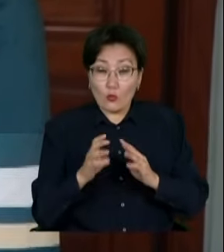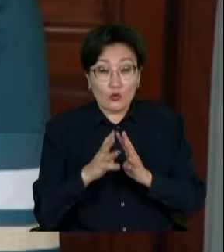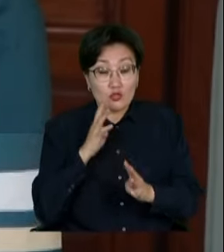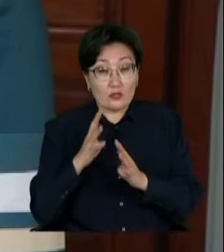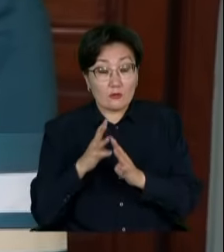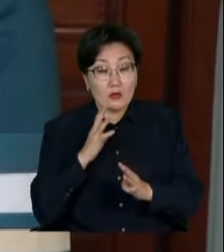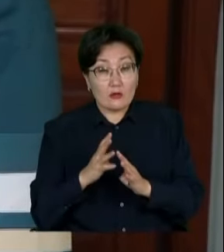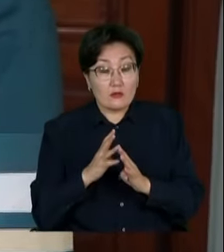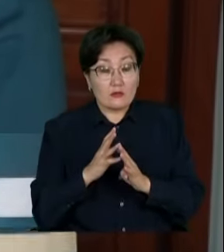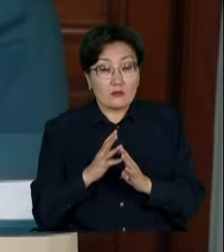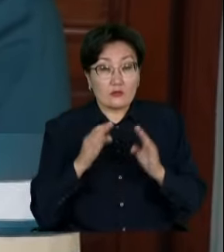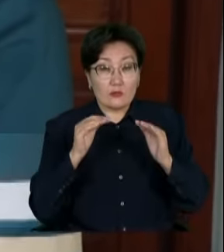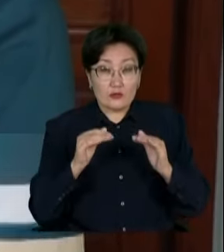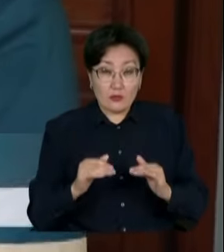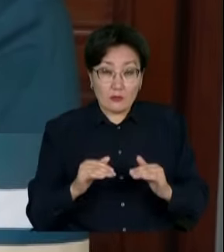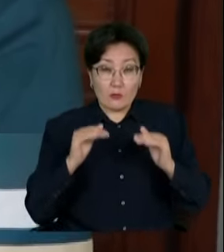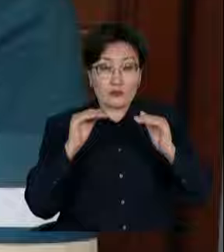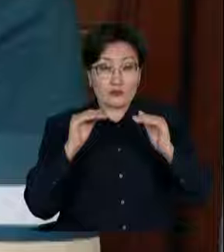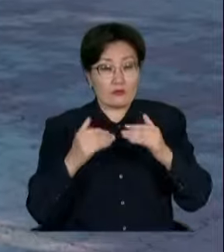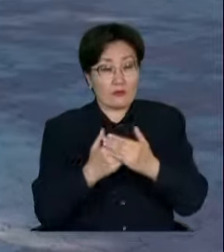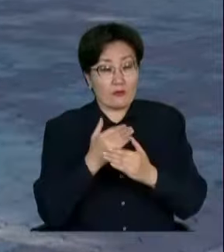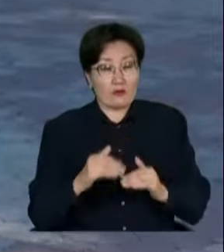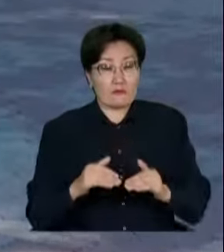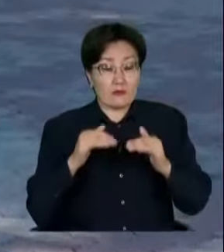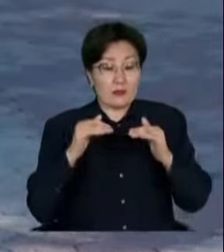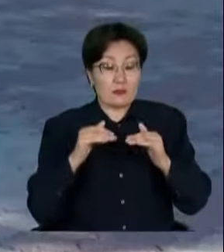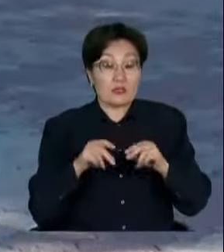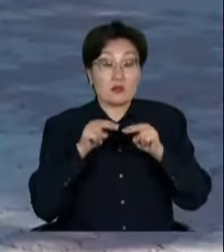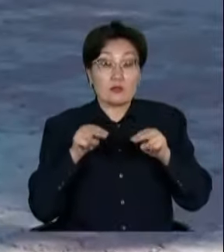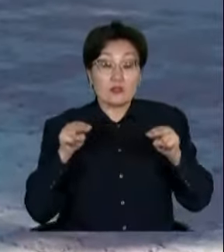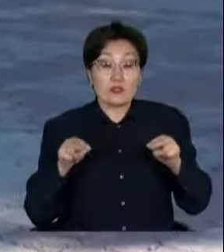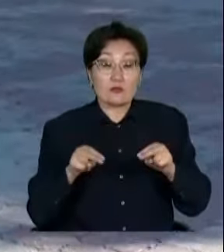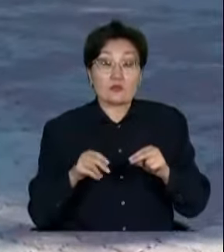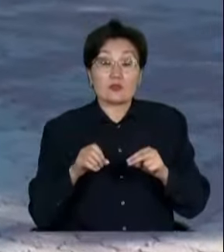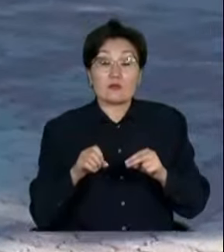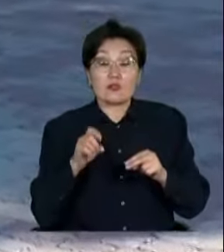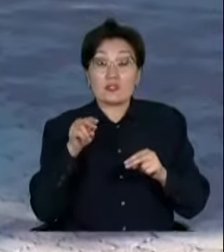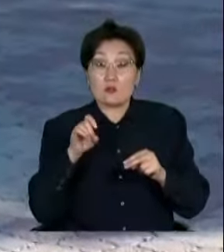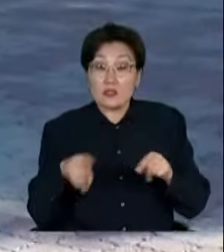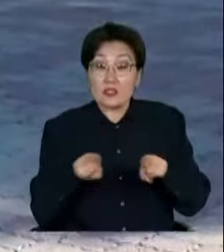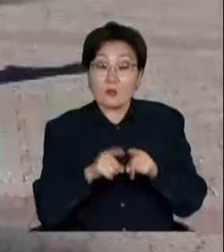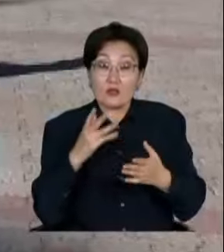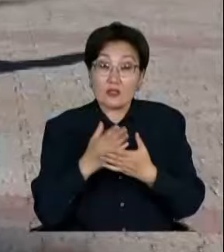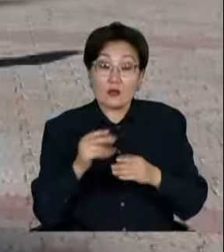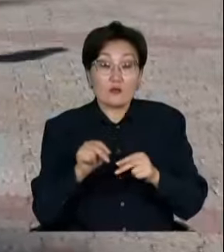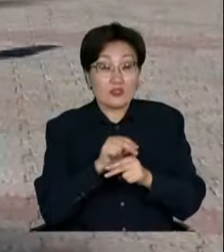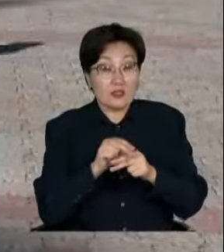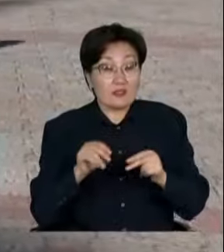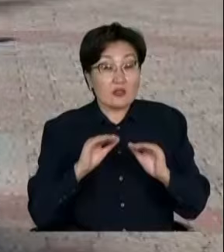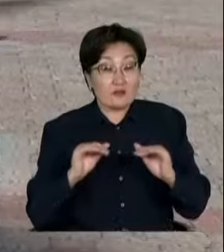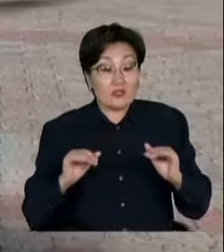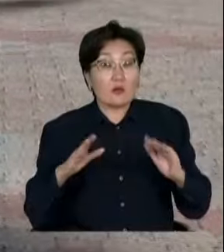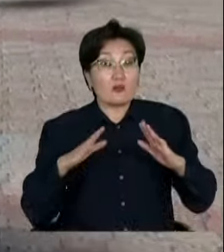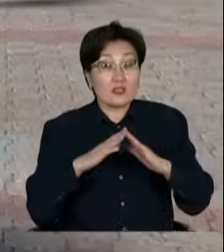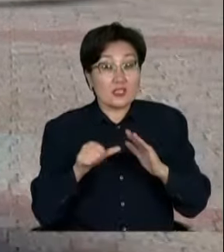очередь то движется вниз, то поднимается снова вверх. Петропавловец Виктор Волобуев также является воспитанником детского